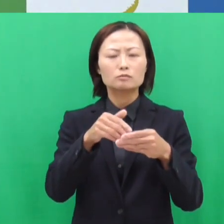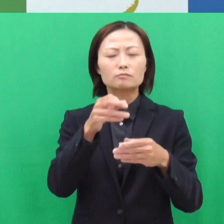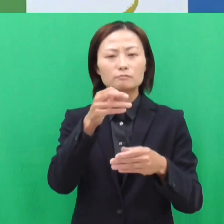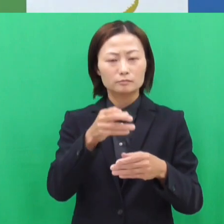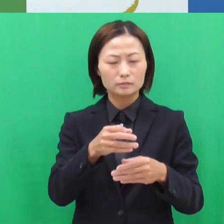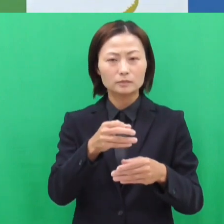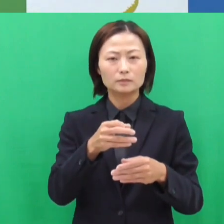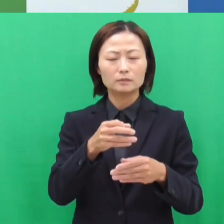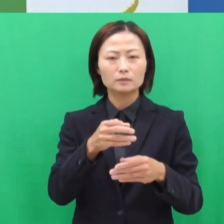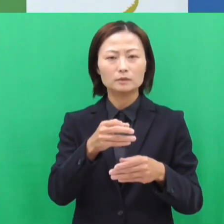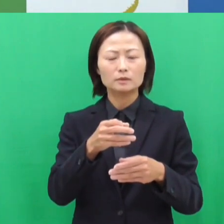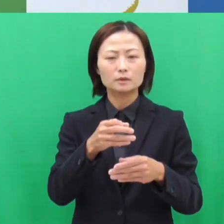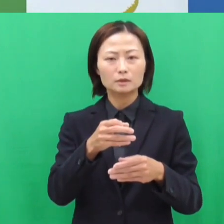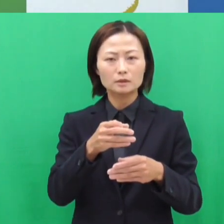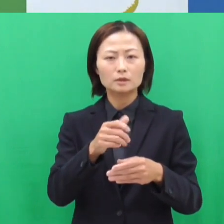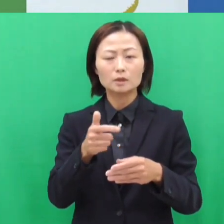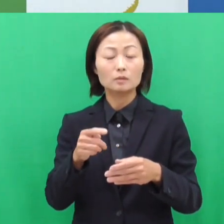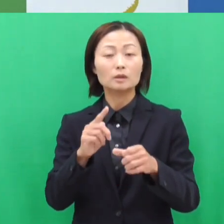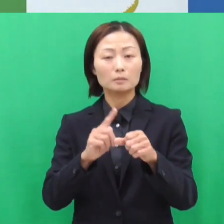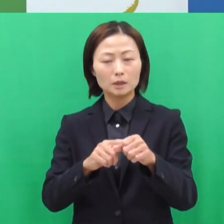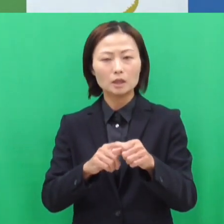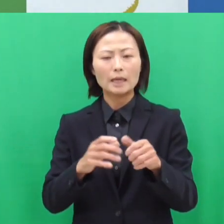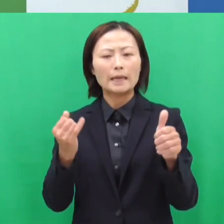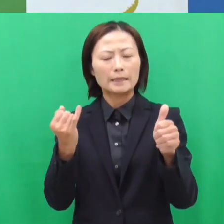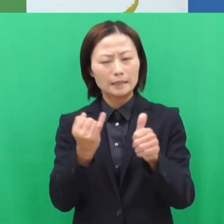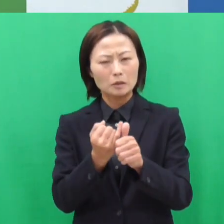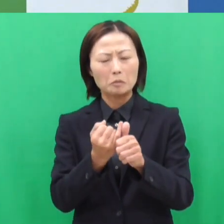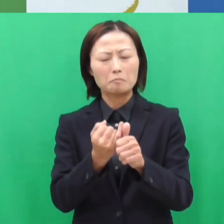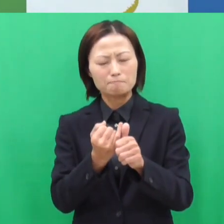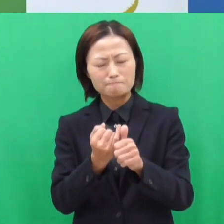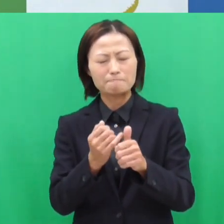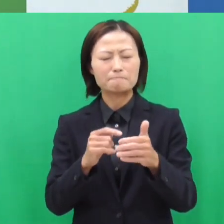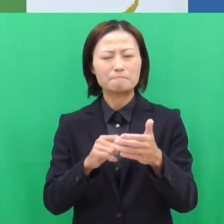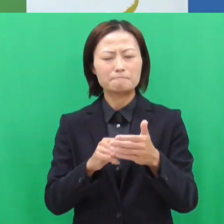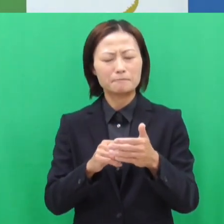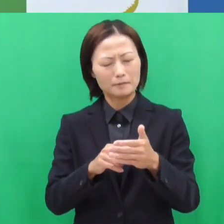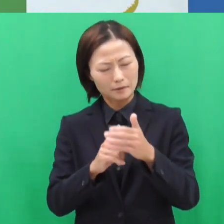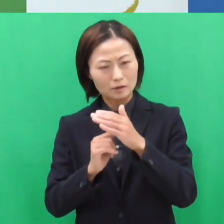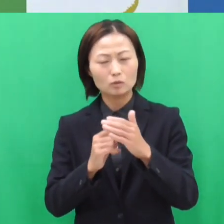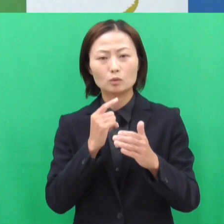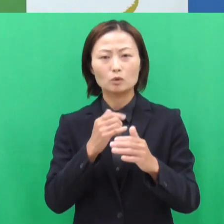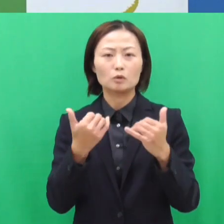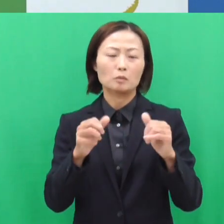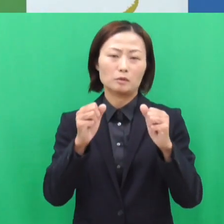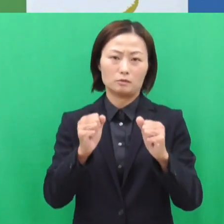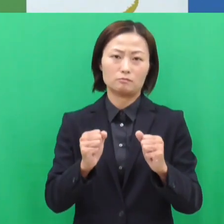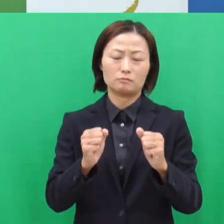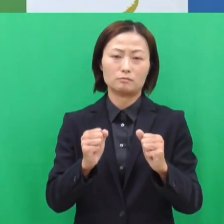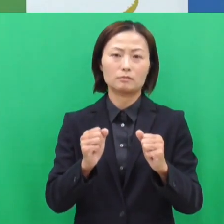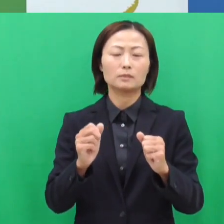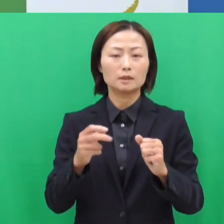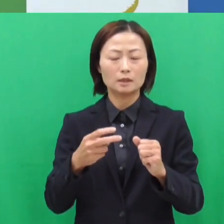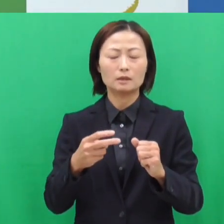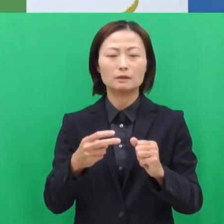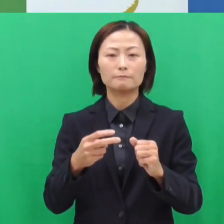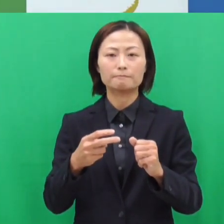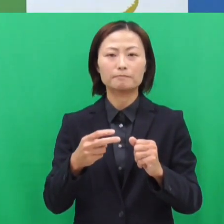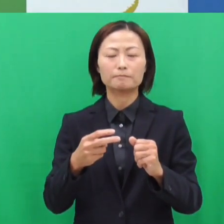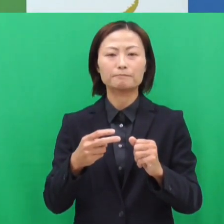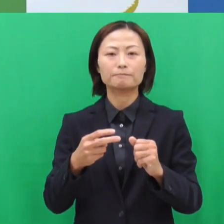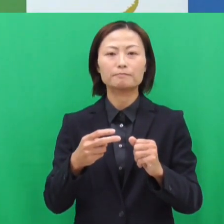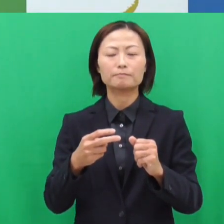というようなことでやりたいこともやれない人がいるのではないかということそれから今おっしゃったように